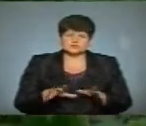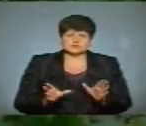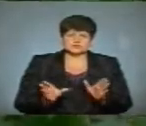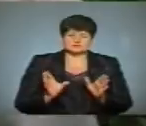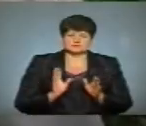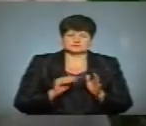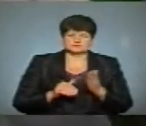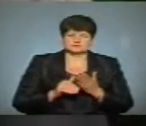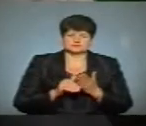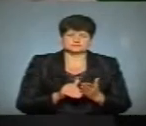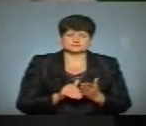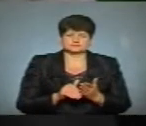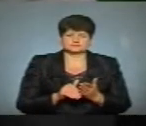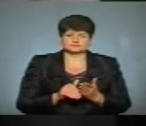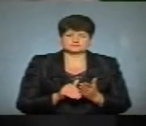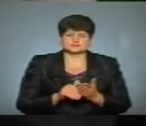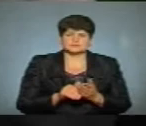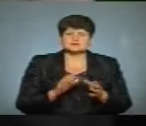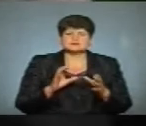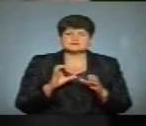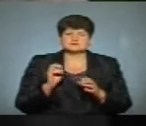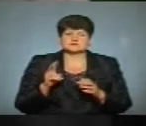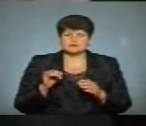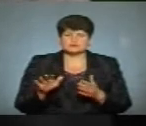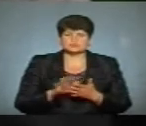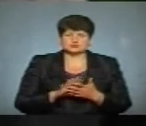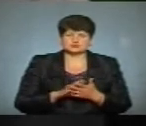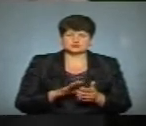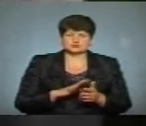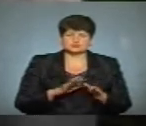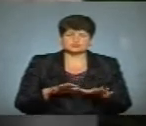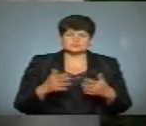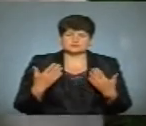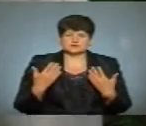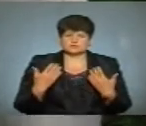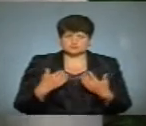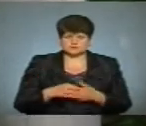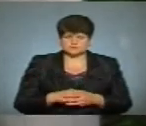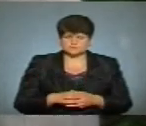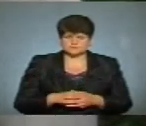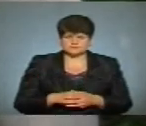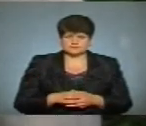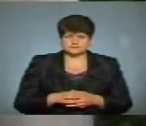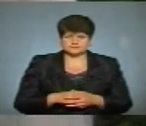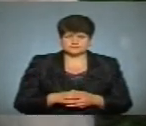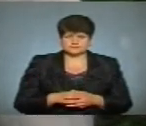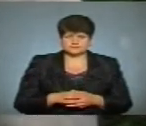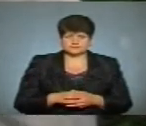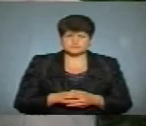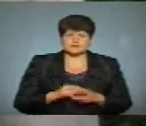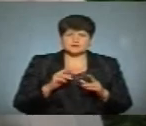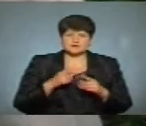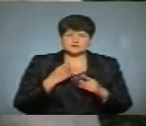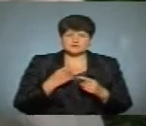Толоки. Але якийсь парк, щоб очистити, щоб було місце для відпочинку. І от